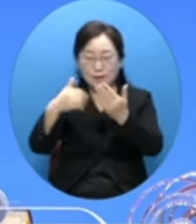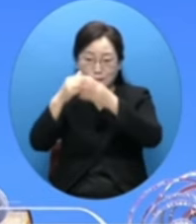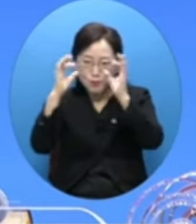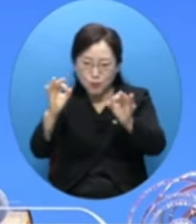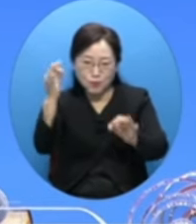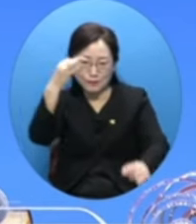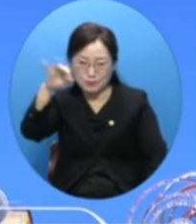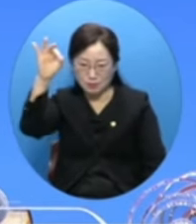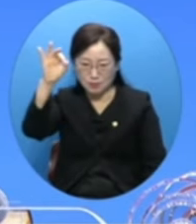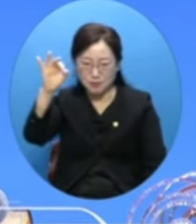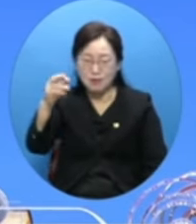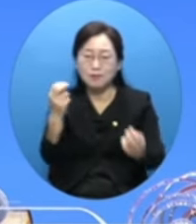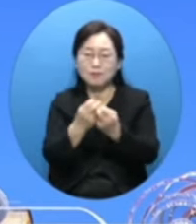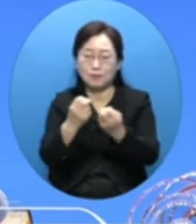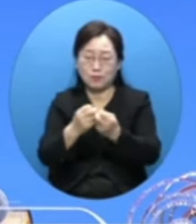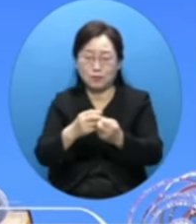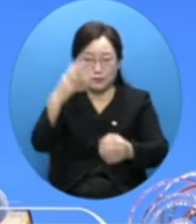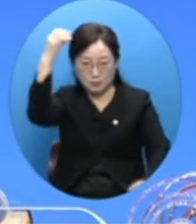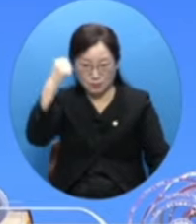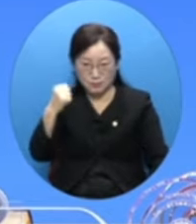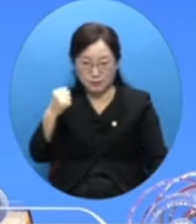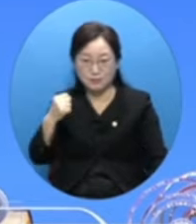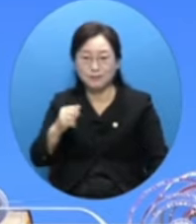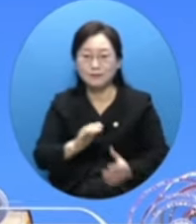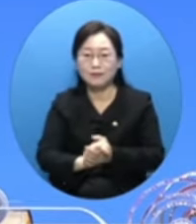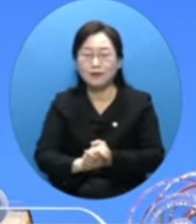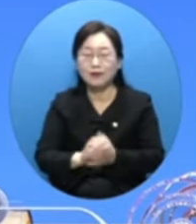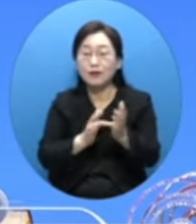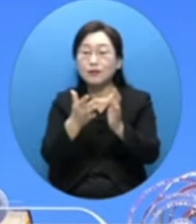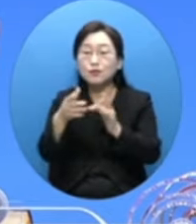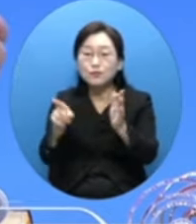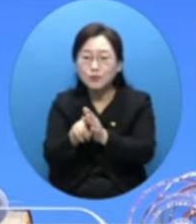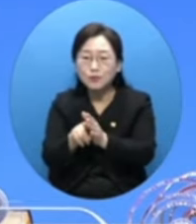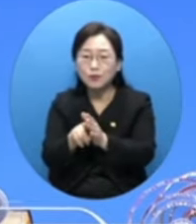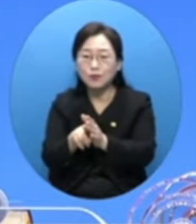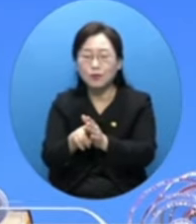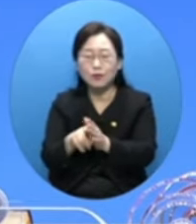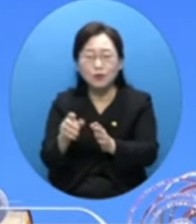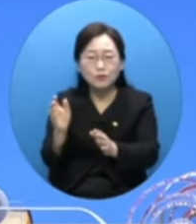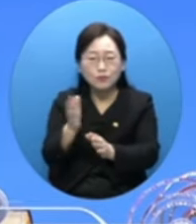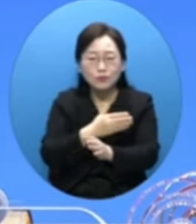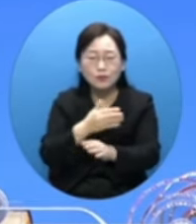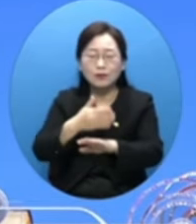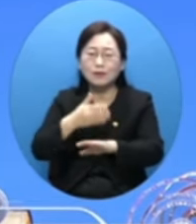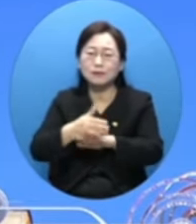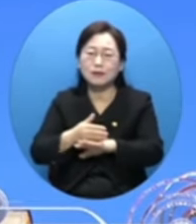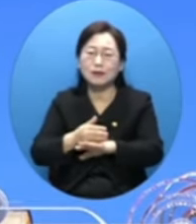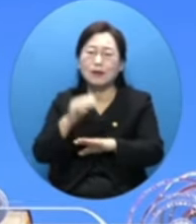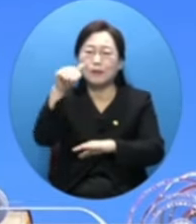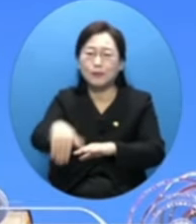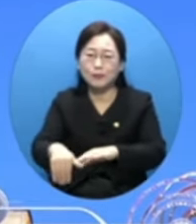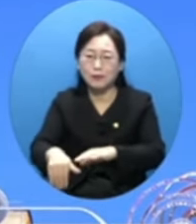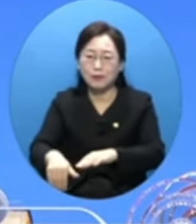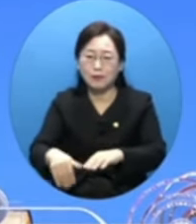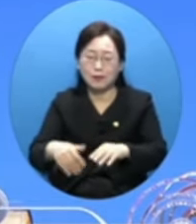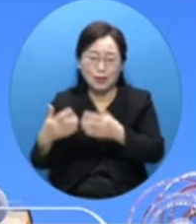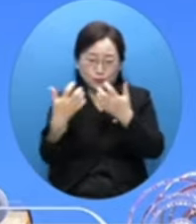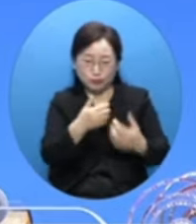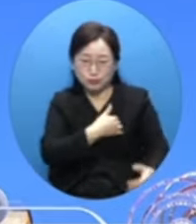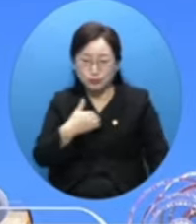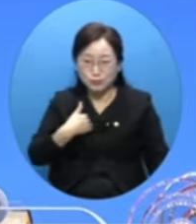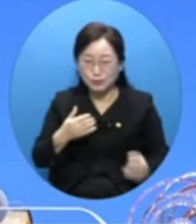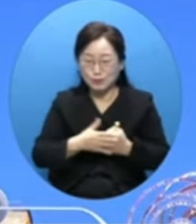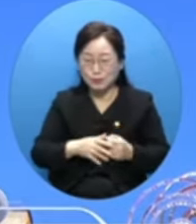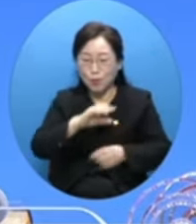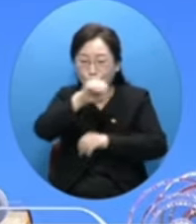유일한 길인 것을 잊지 않게 되기를 바랍니다. 예수 믿고 나서 우리가 감사를 잃어버렸습니다. 풍요로움 속에 빠져서 원망과 불평이 늘었습니다.